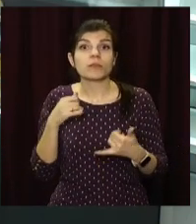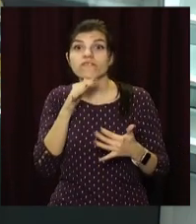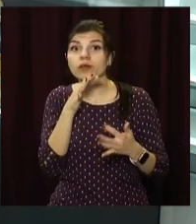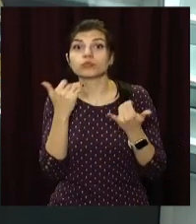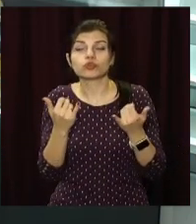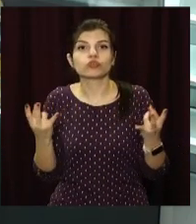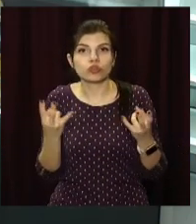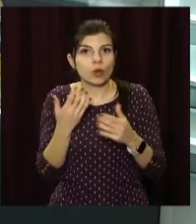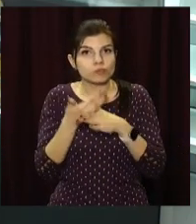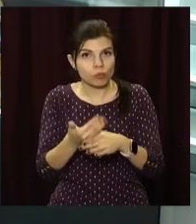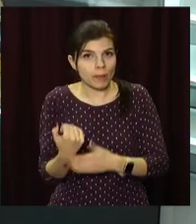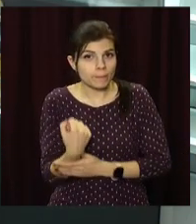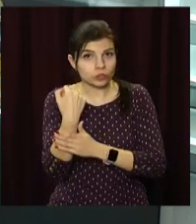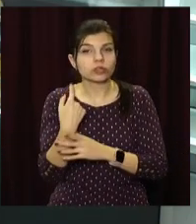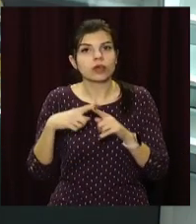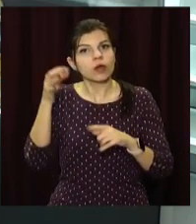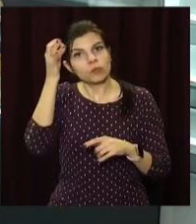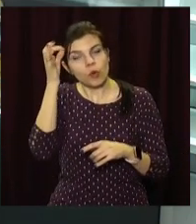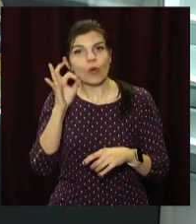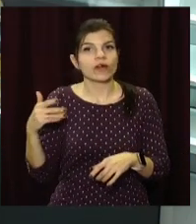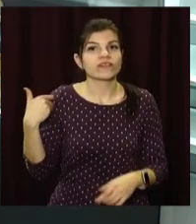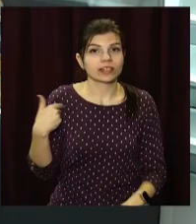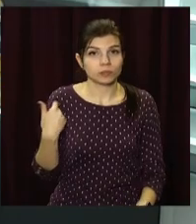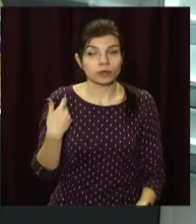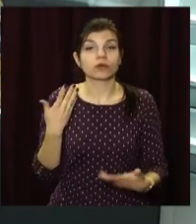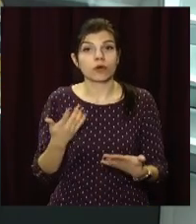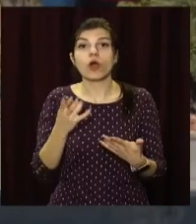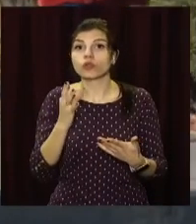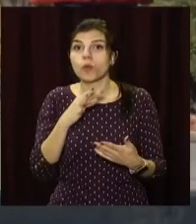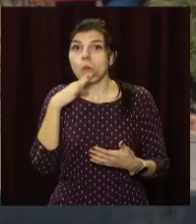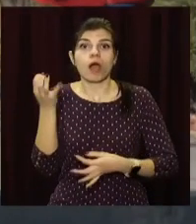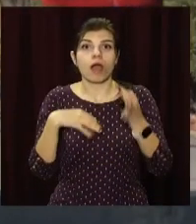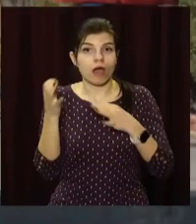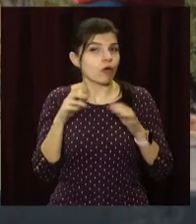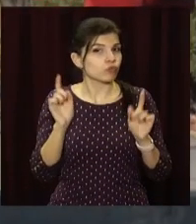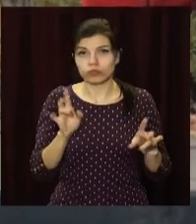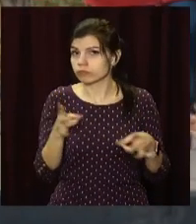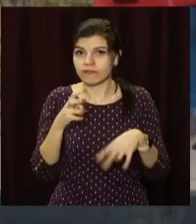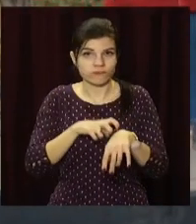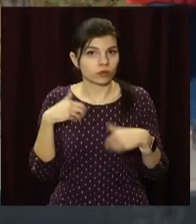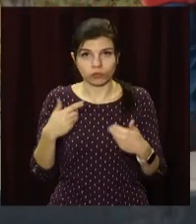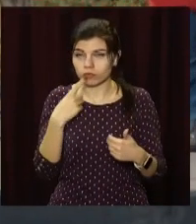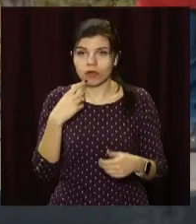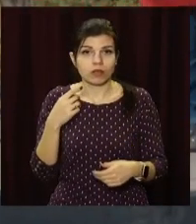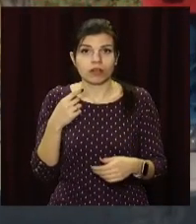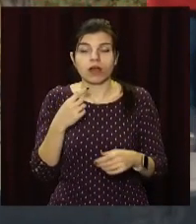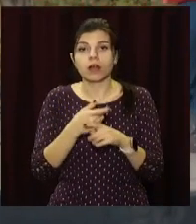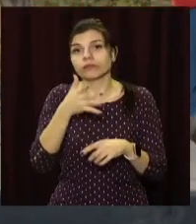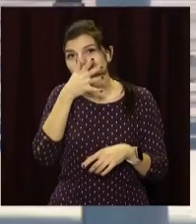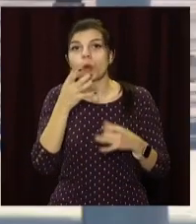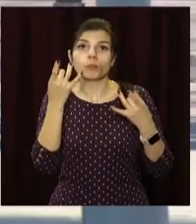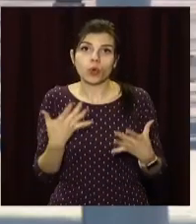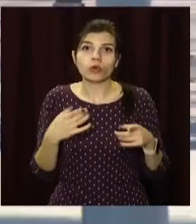його підтримати, а для цього слід згадати про вітаміни. Однак зловживати ними лікарі все ж не радять, некорисно без потреби